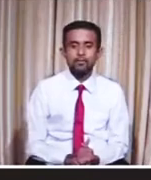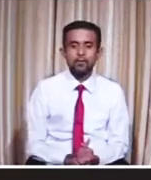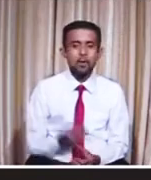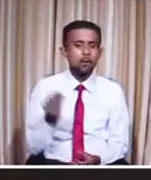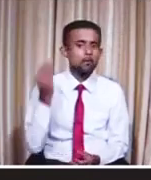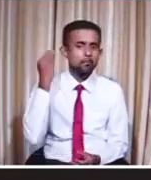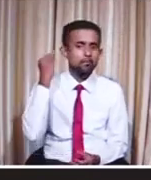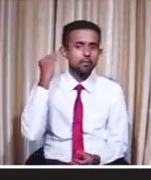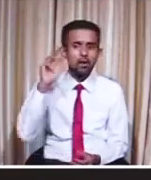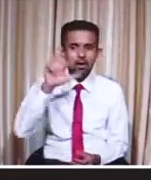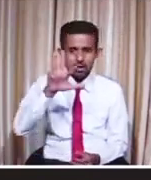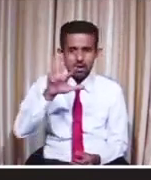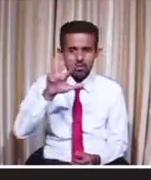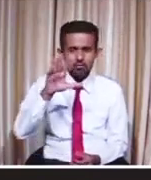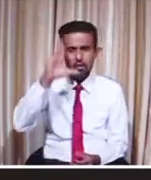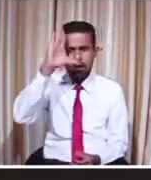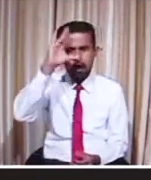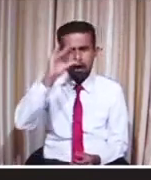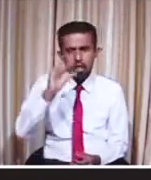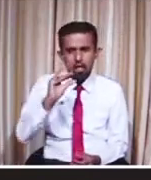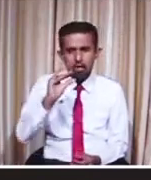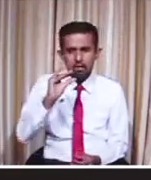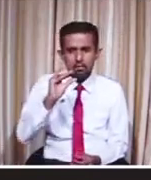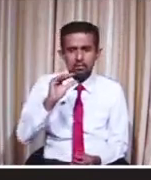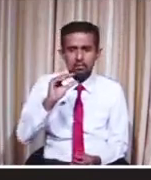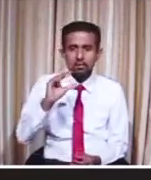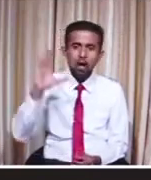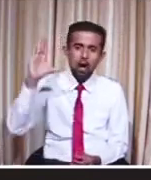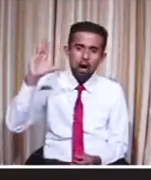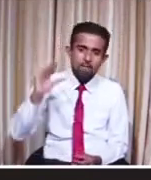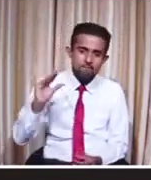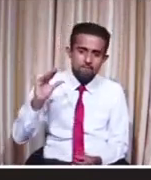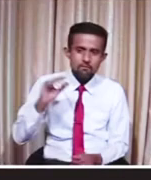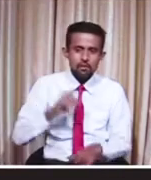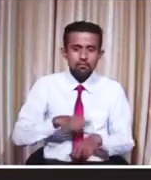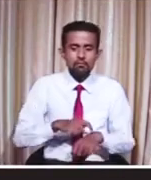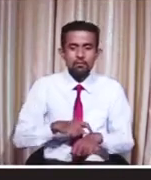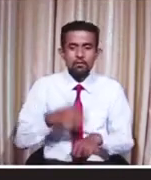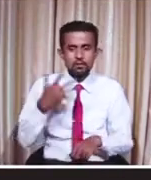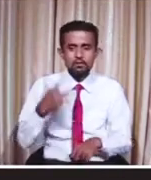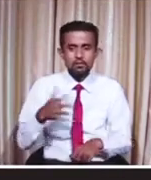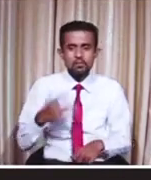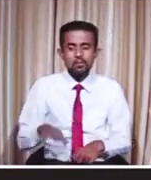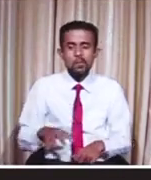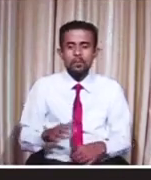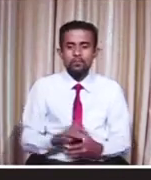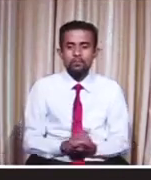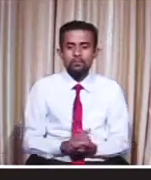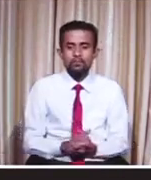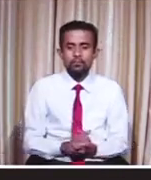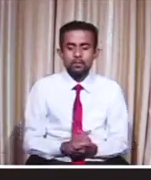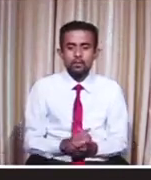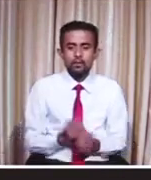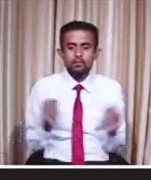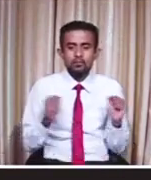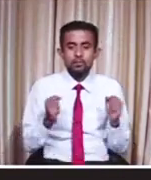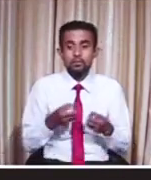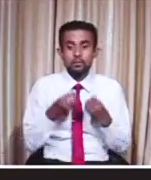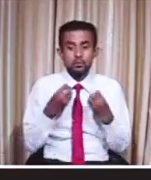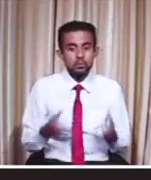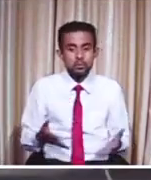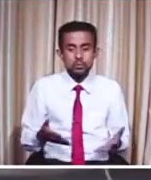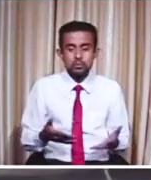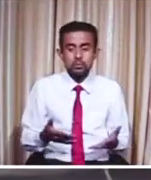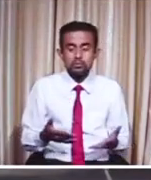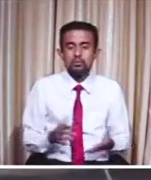පසුගිය නමවැනිදා රාත්‍රියේ ඒ වගේම හවස් කාලේ ඇතිවෙච්ච ඒ බිහිසුණු අපරාධකාරී